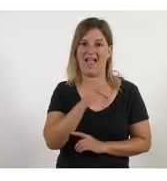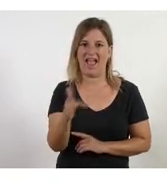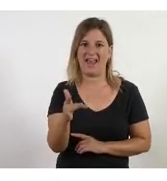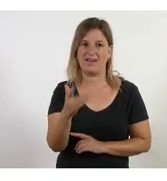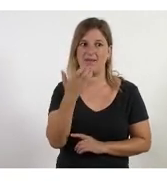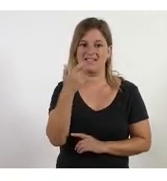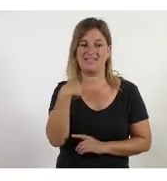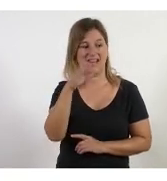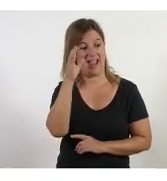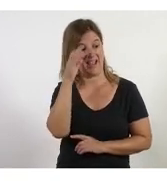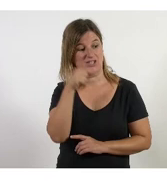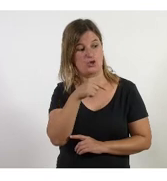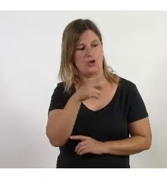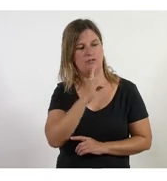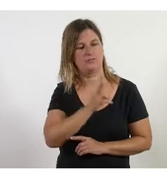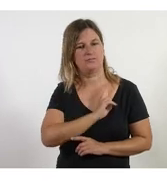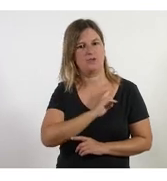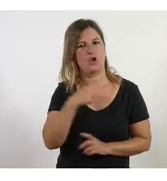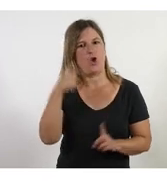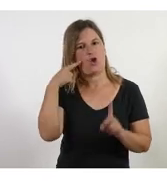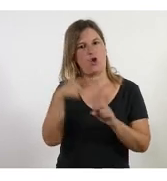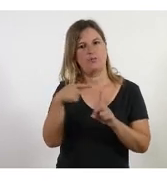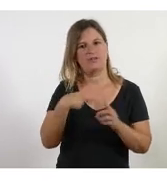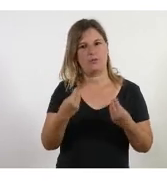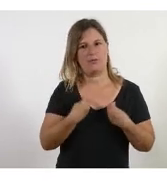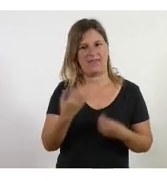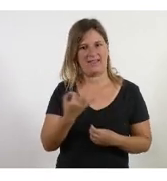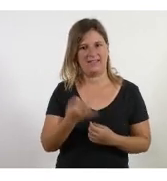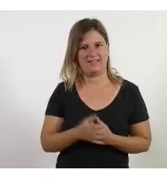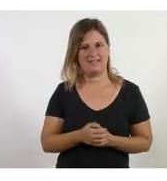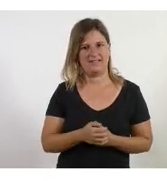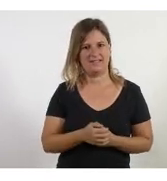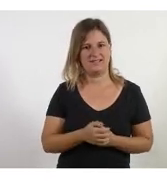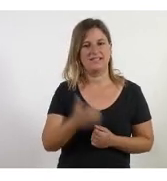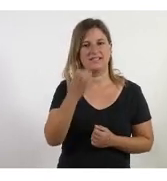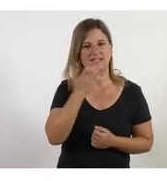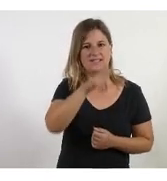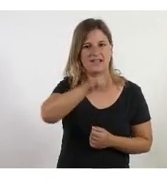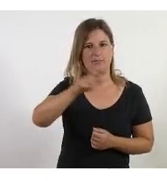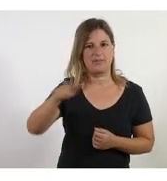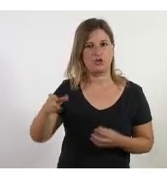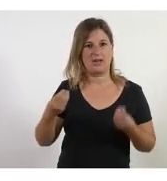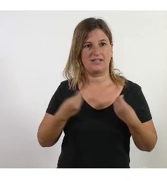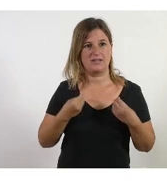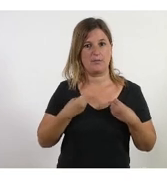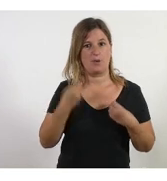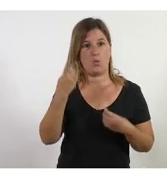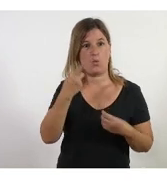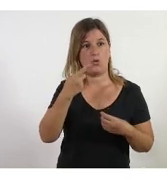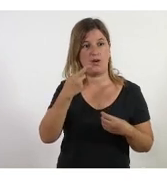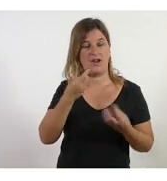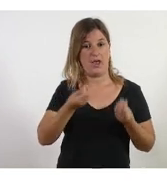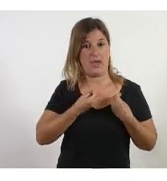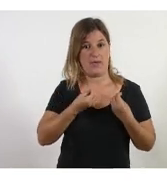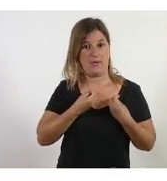l'escoltem, quin és el propòsit de la nostra vida. I quan les persones vivim una vida significativa,